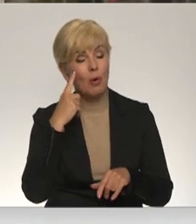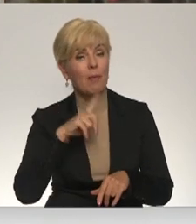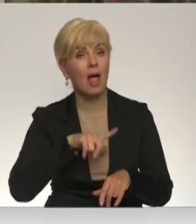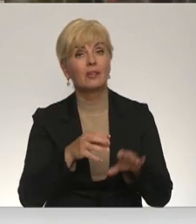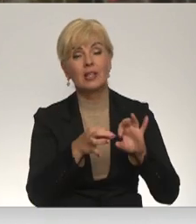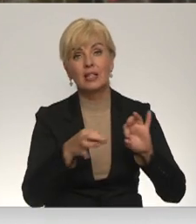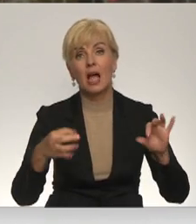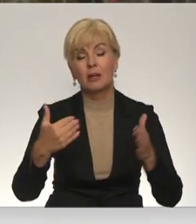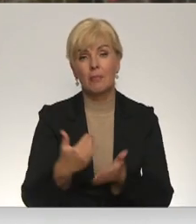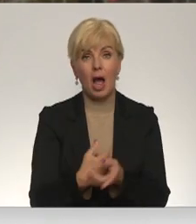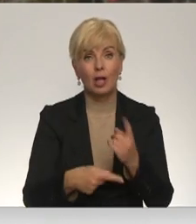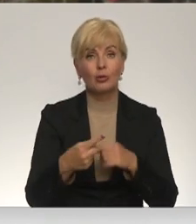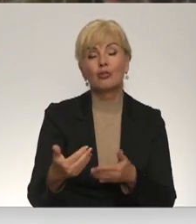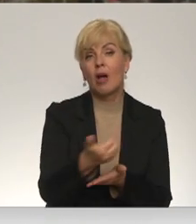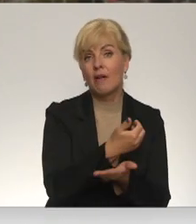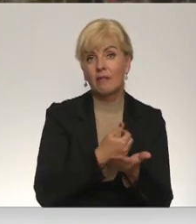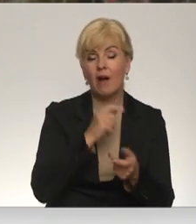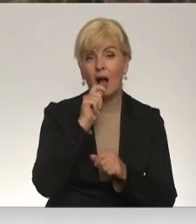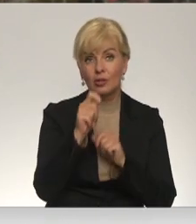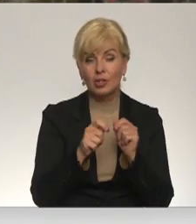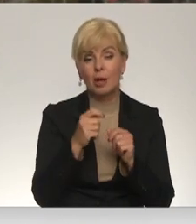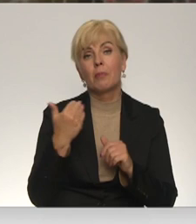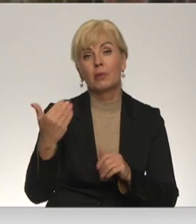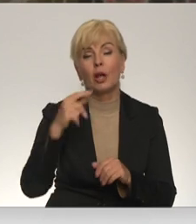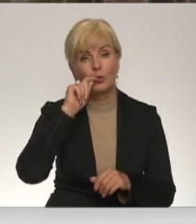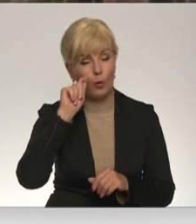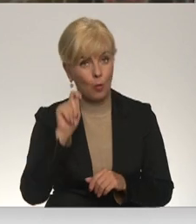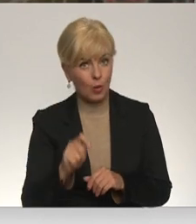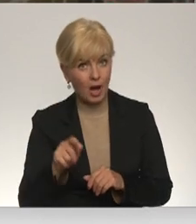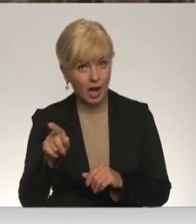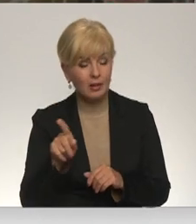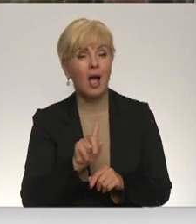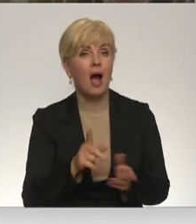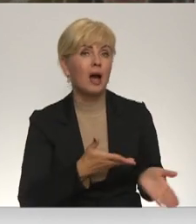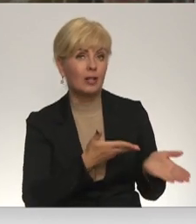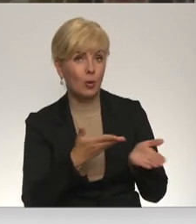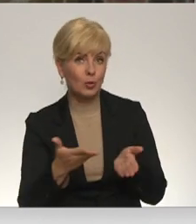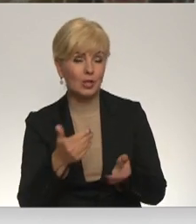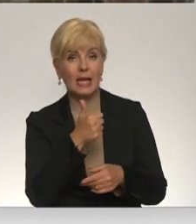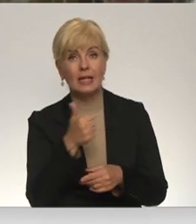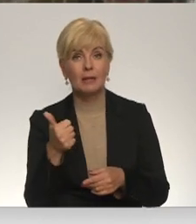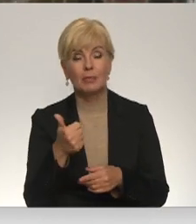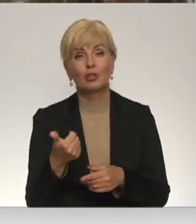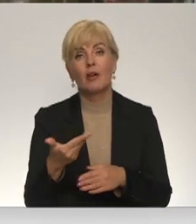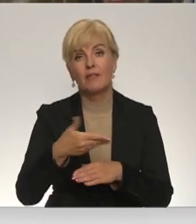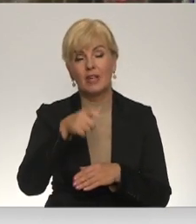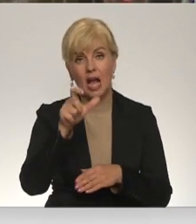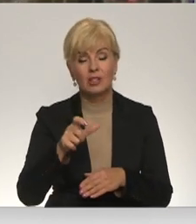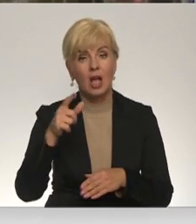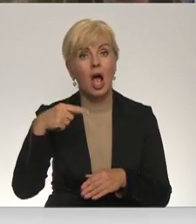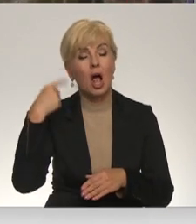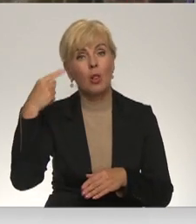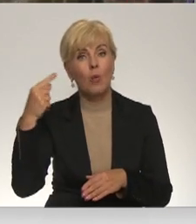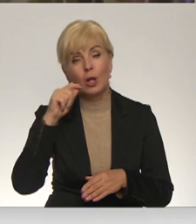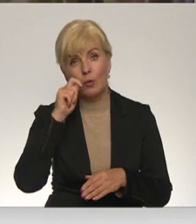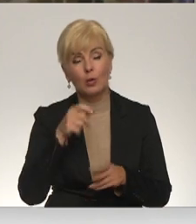neatkarības atgūšanu, tika vākti ziedojumi arī Ukrainas atbalstam un tādēļ bija uzaicināts īpašs viesis – Londonas